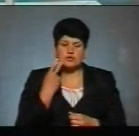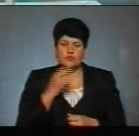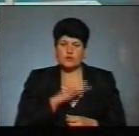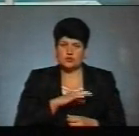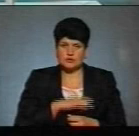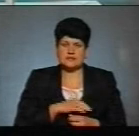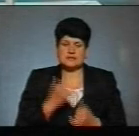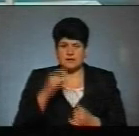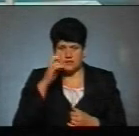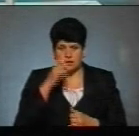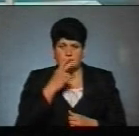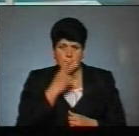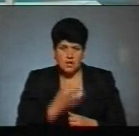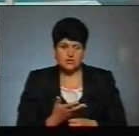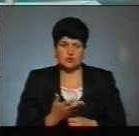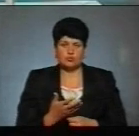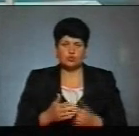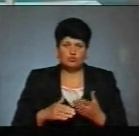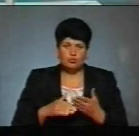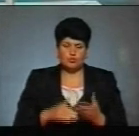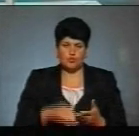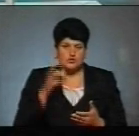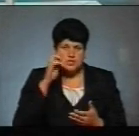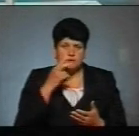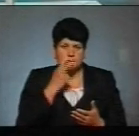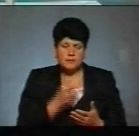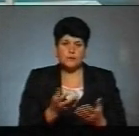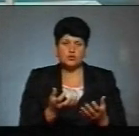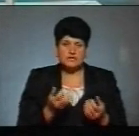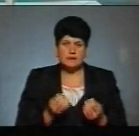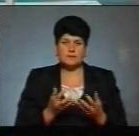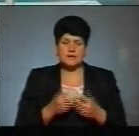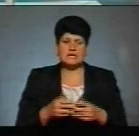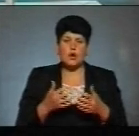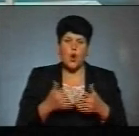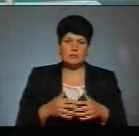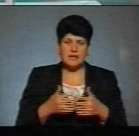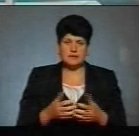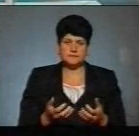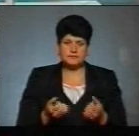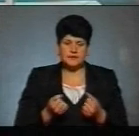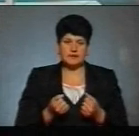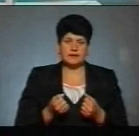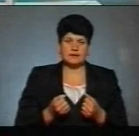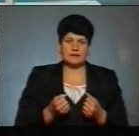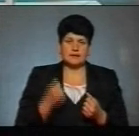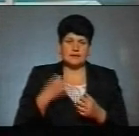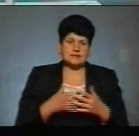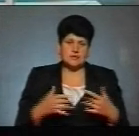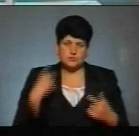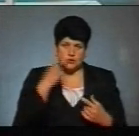держави, реально ми бачимо допомогу, бо ми отримуємо відповідну кількість обладнання і, скажімо, засоби індивідуального